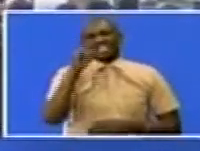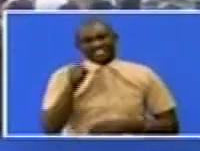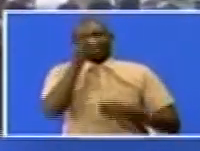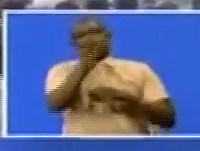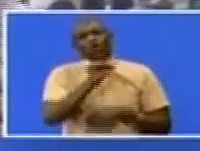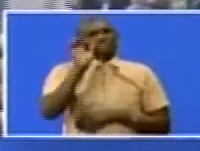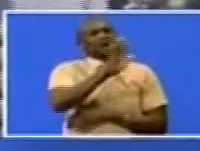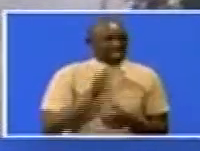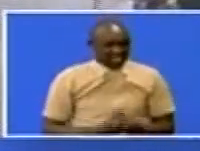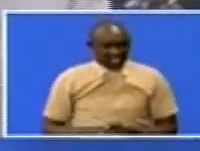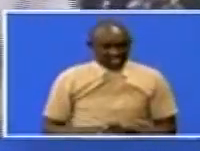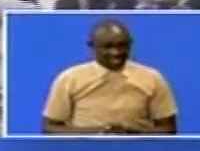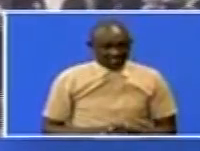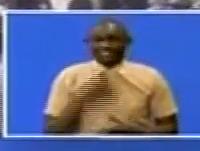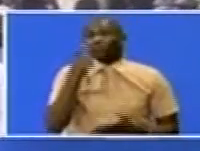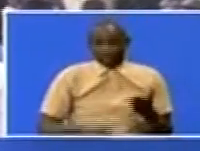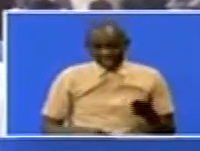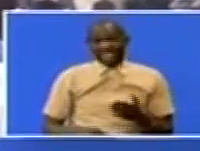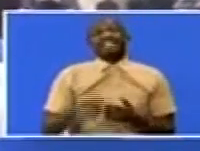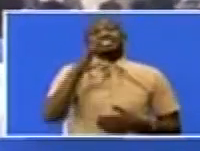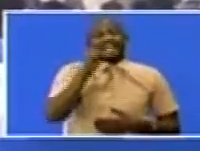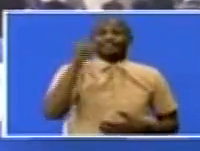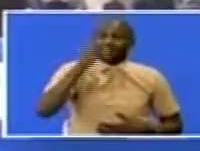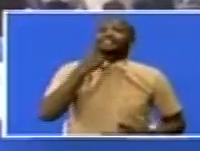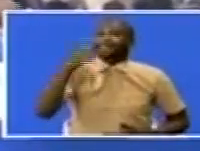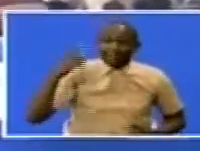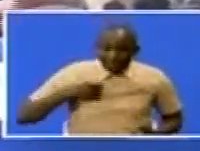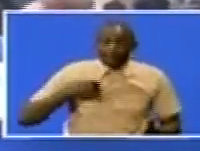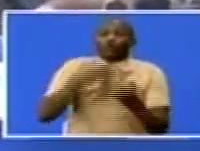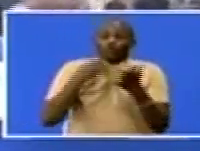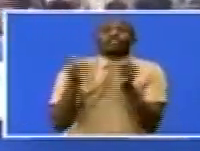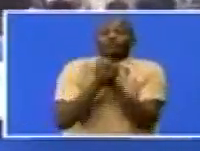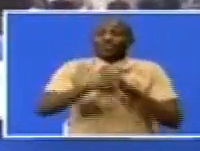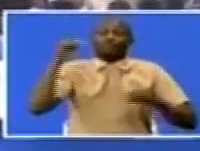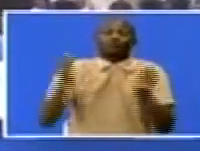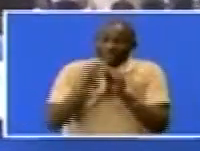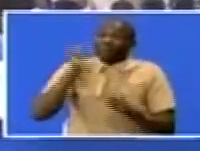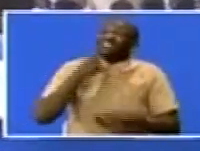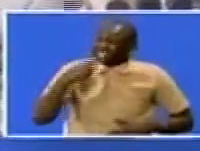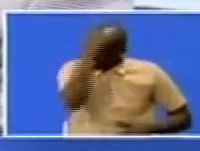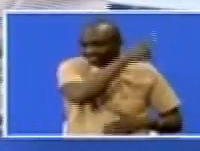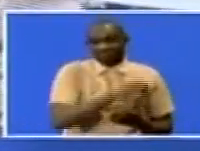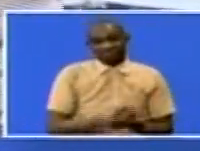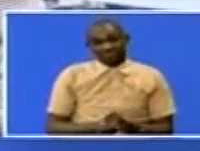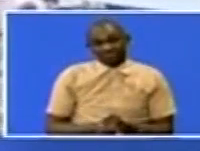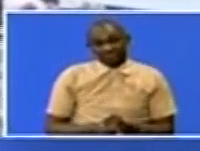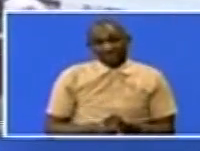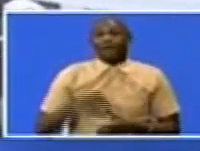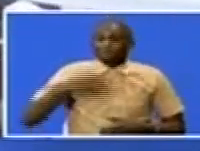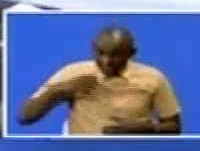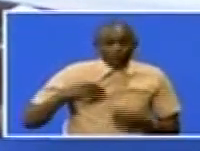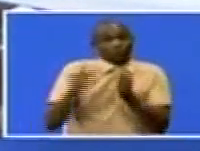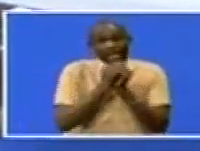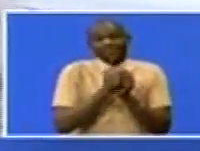wake. Eh? Waiguru lazima atambue wale wote ambao waliipa pamoja. Watu wakakusanyika,